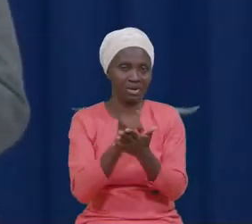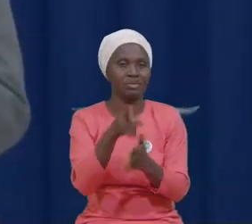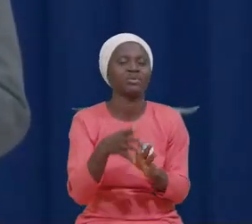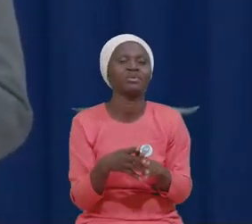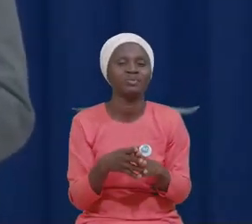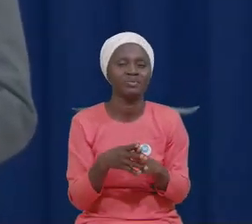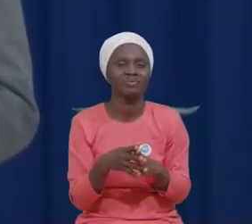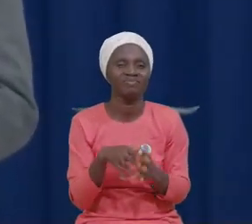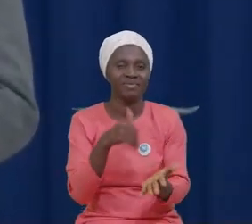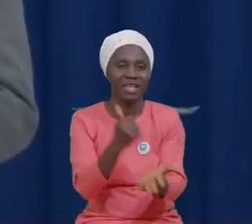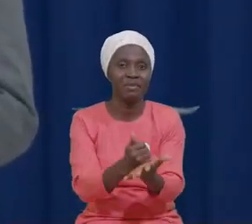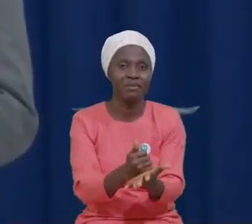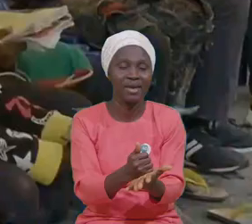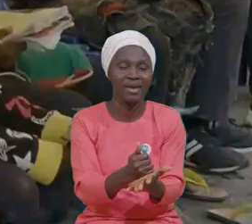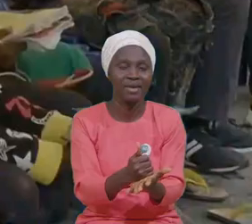vais t'aider.